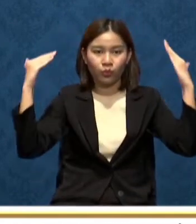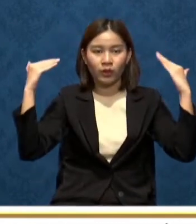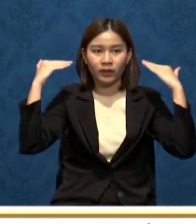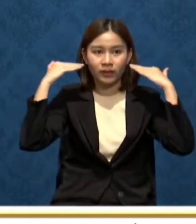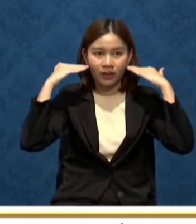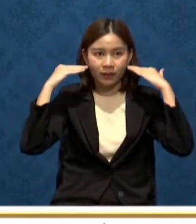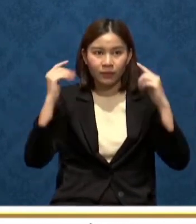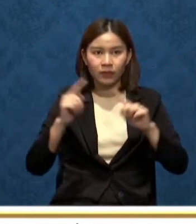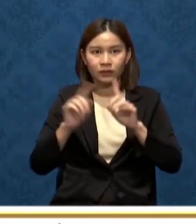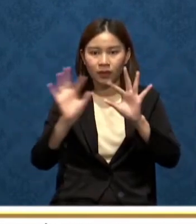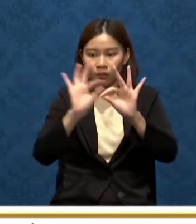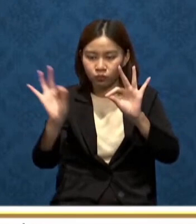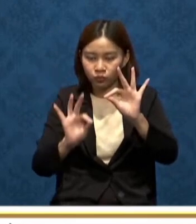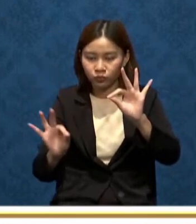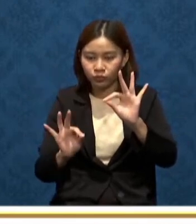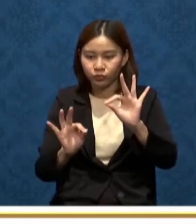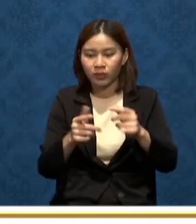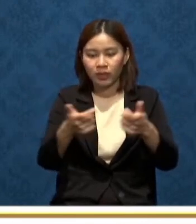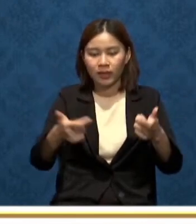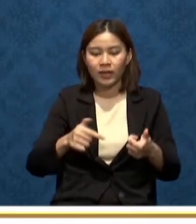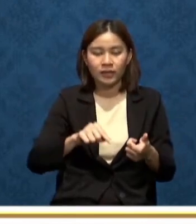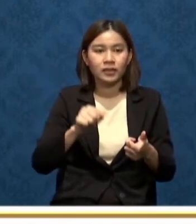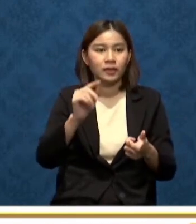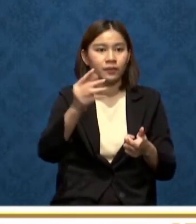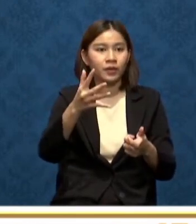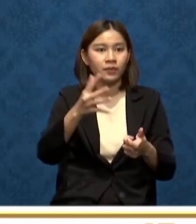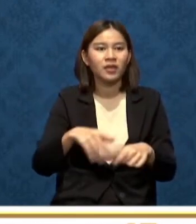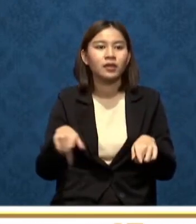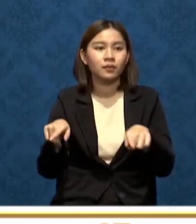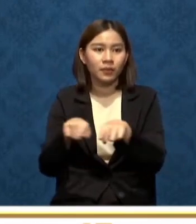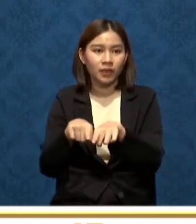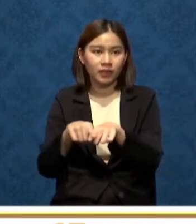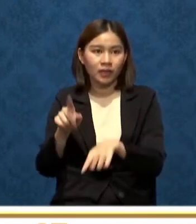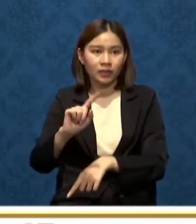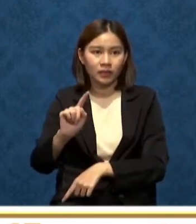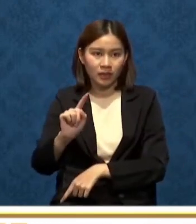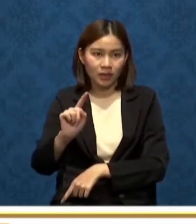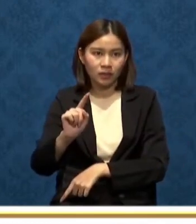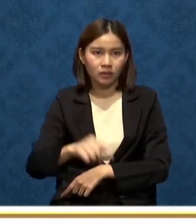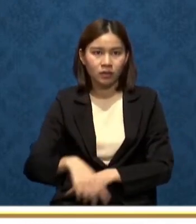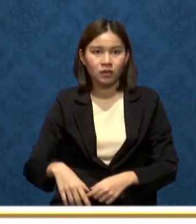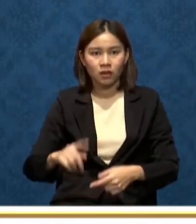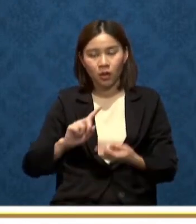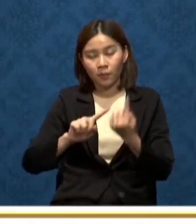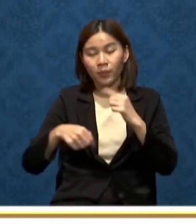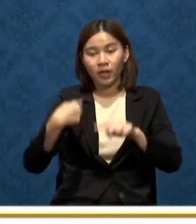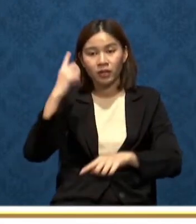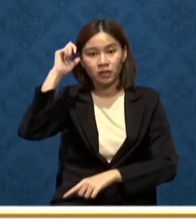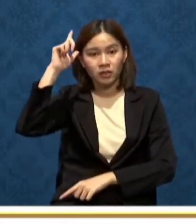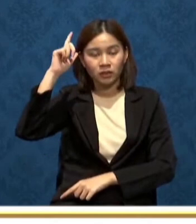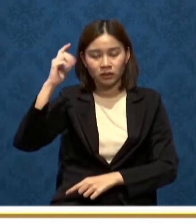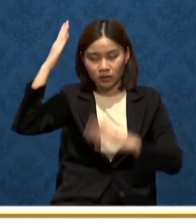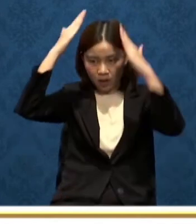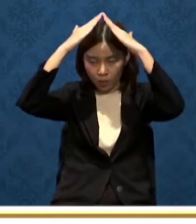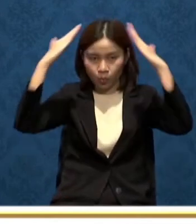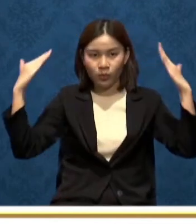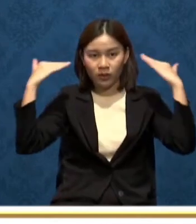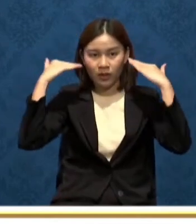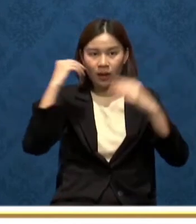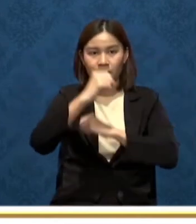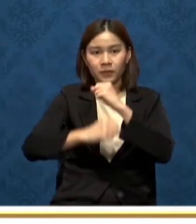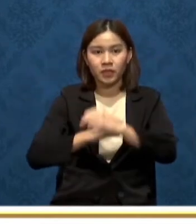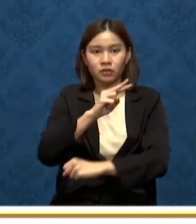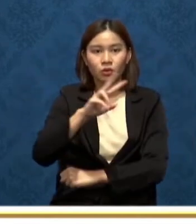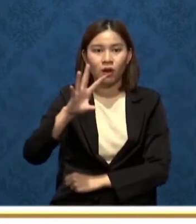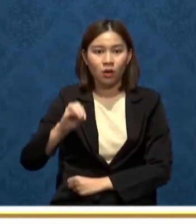รงรละเอียดในเกส erst emoji .ก acht hon เดวกัอุมหายชวเวดนามเพื่อนขเขาเองเมื่อปี 66